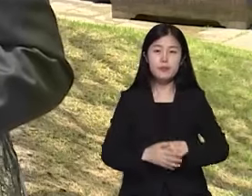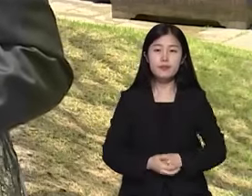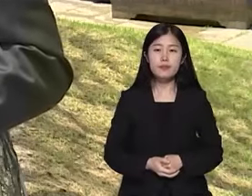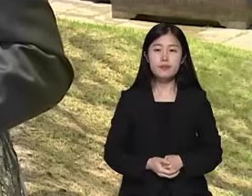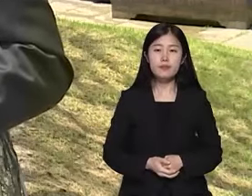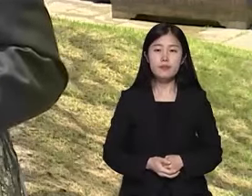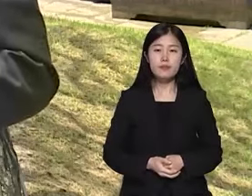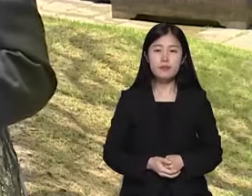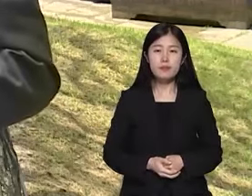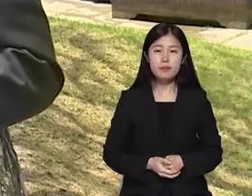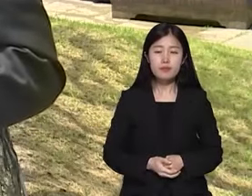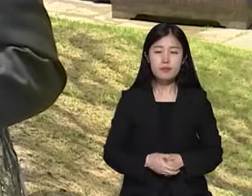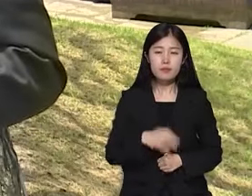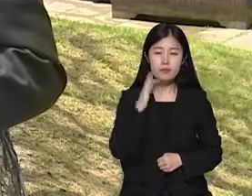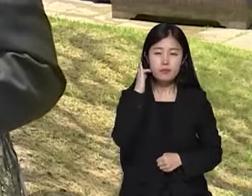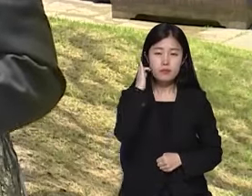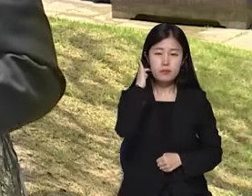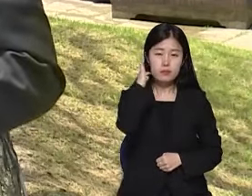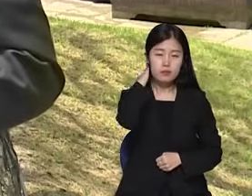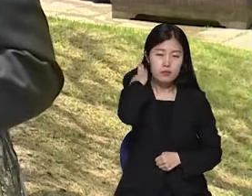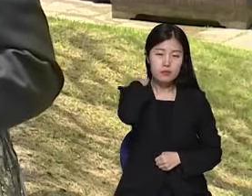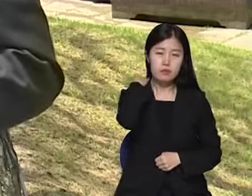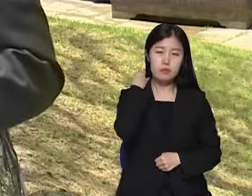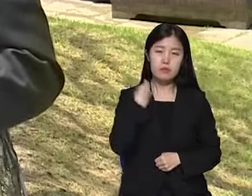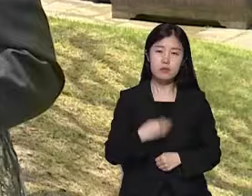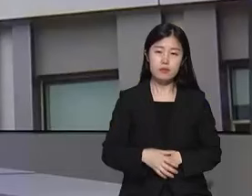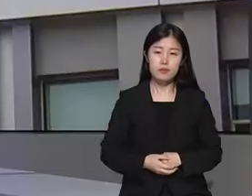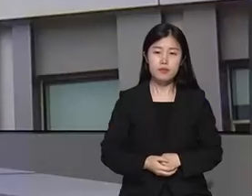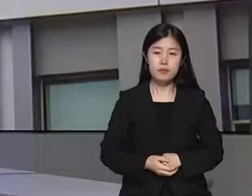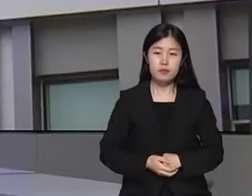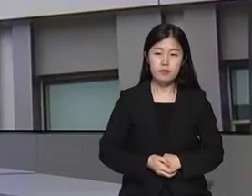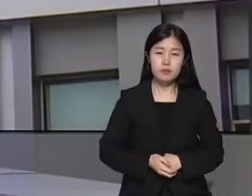전망입니다. KBC 박승현입니다.